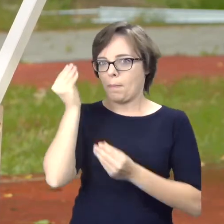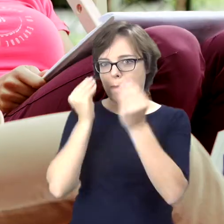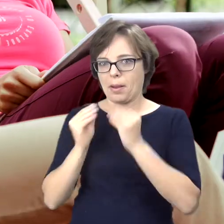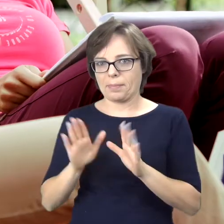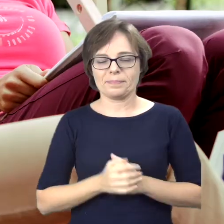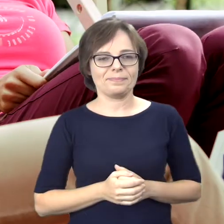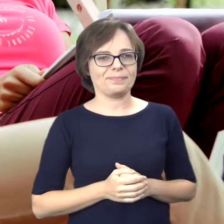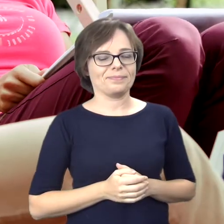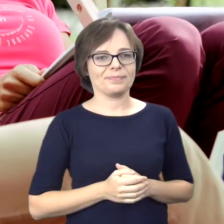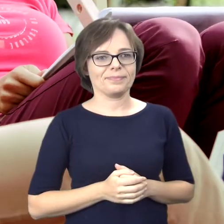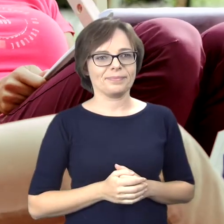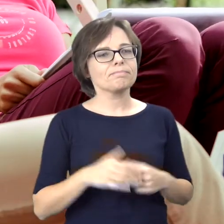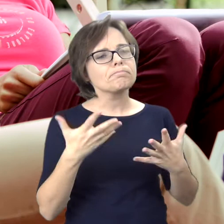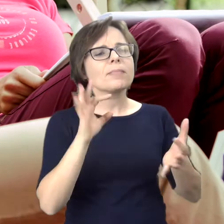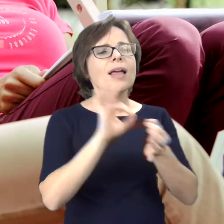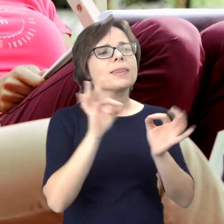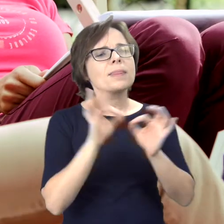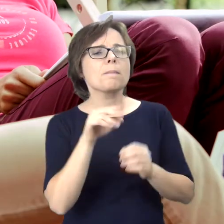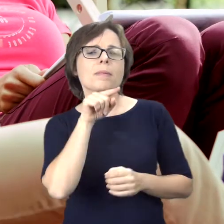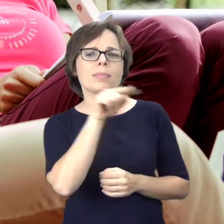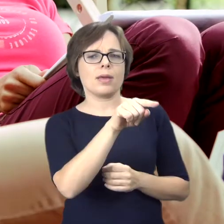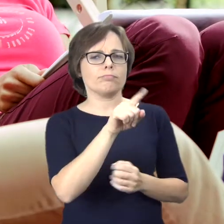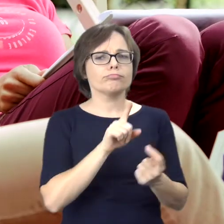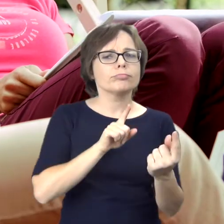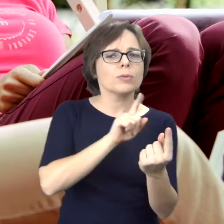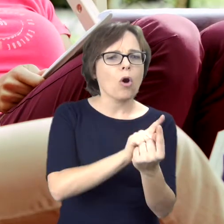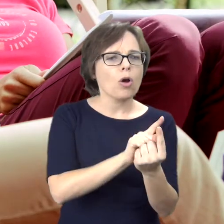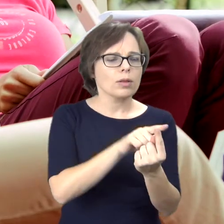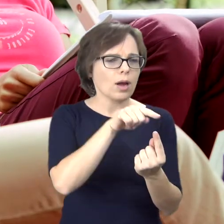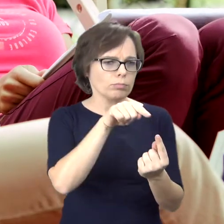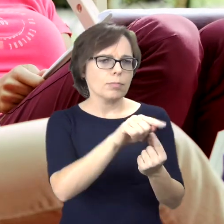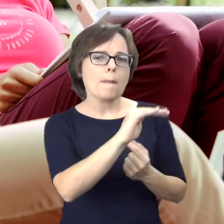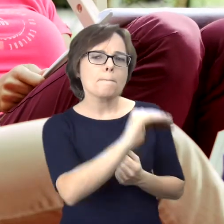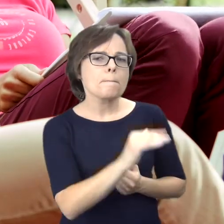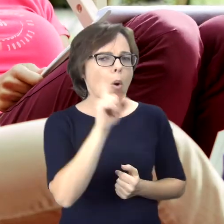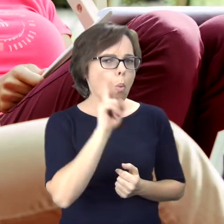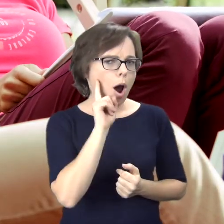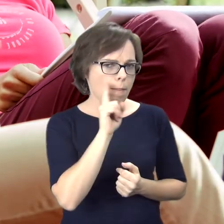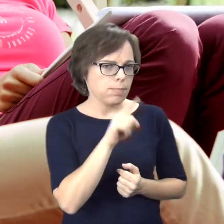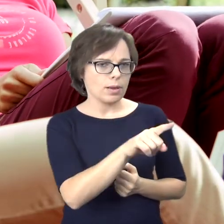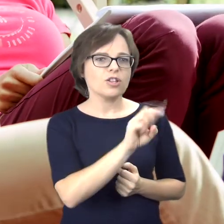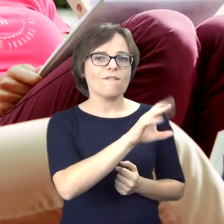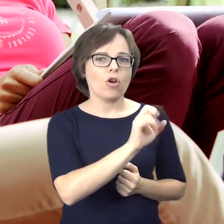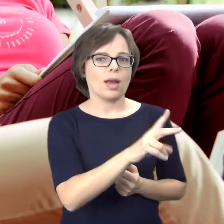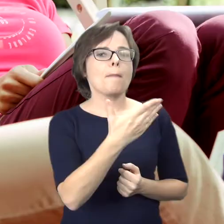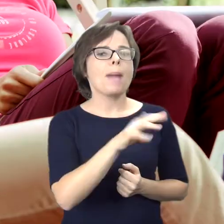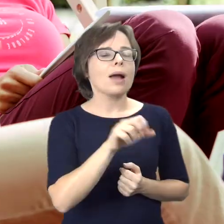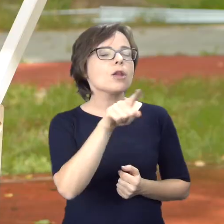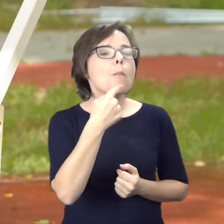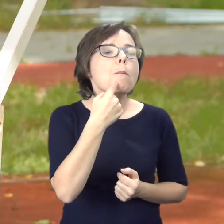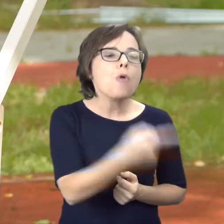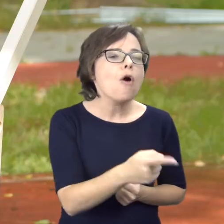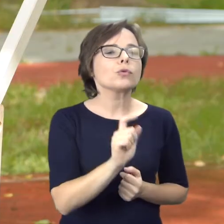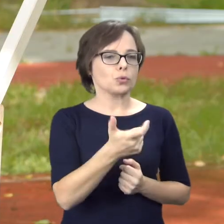rozmarzę się. Gdybyś spotkał Wojtka Machnika, małego chłopca, co byś mu powiedział?